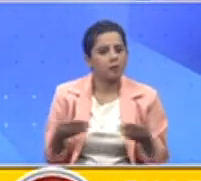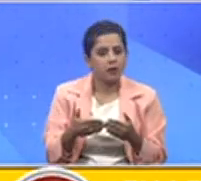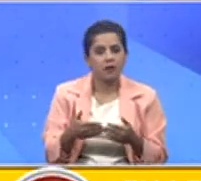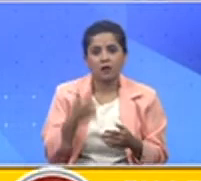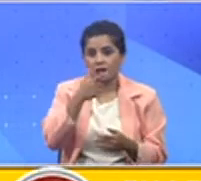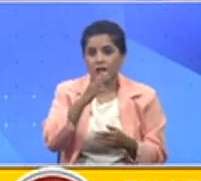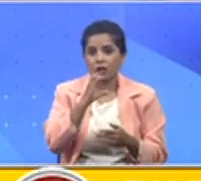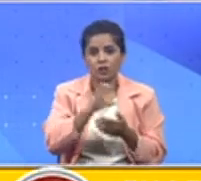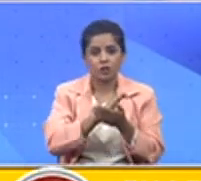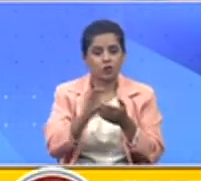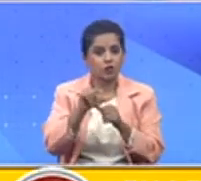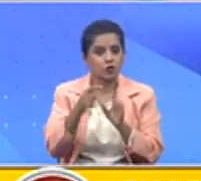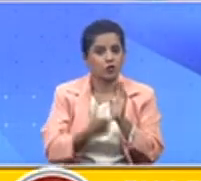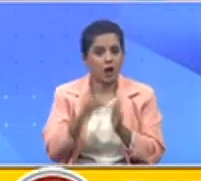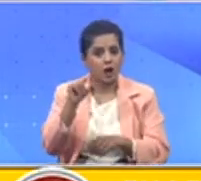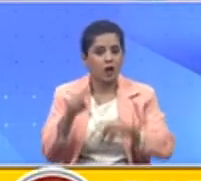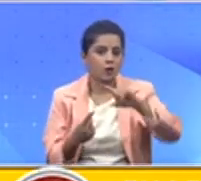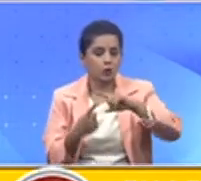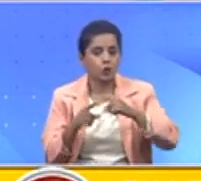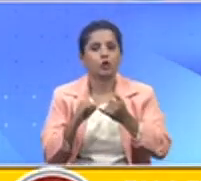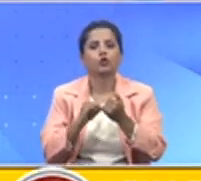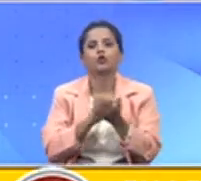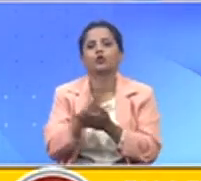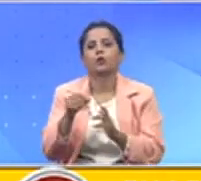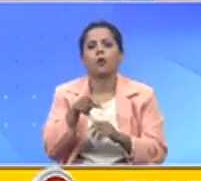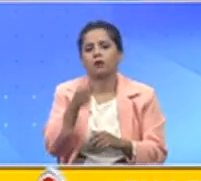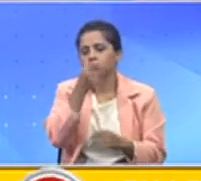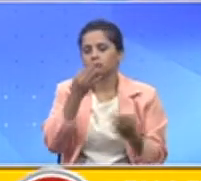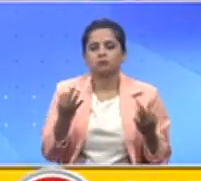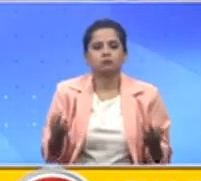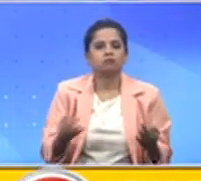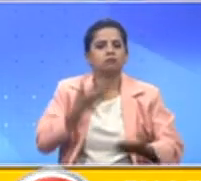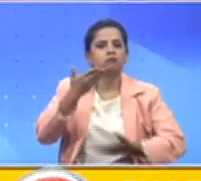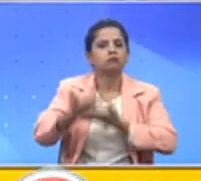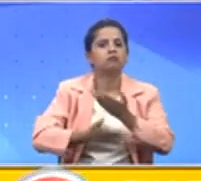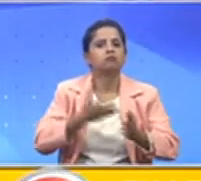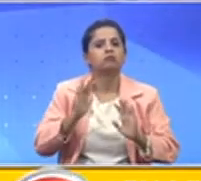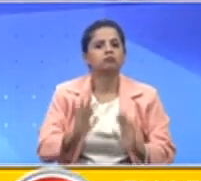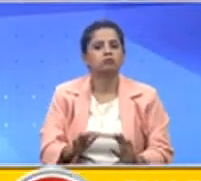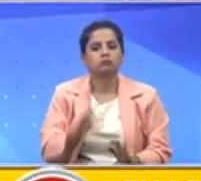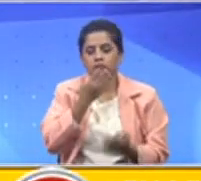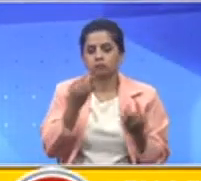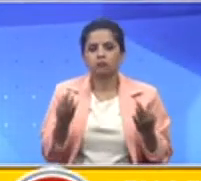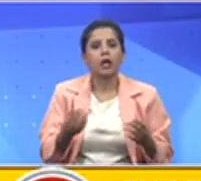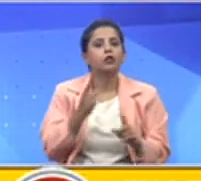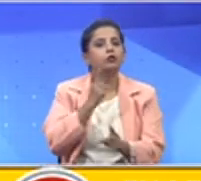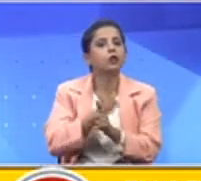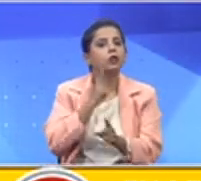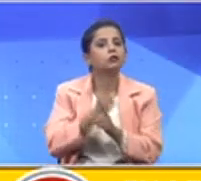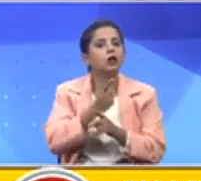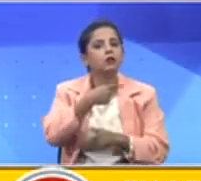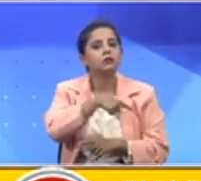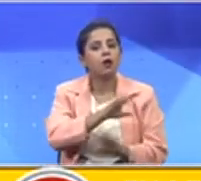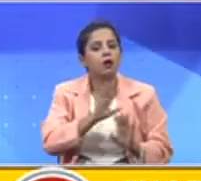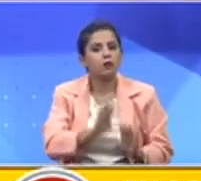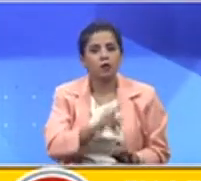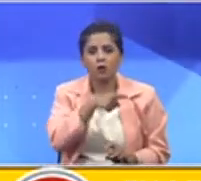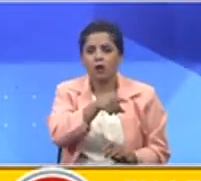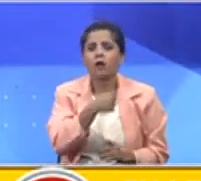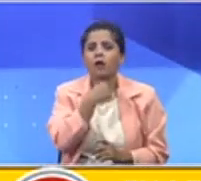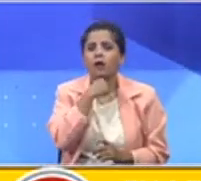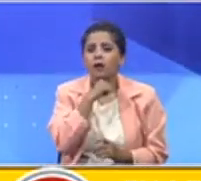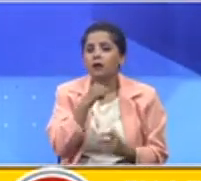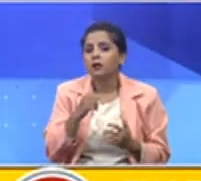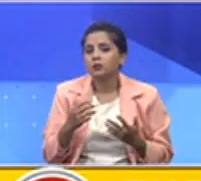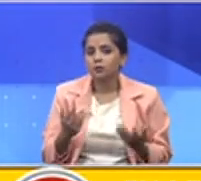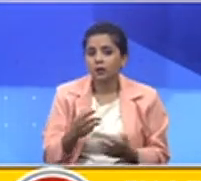सारलोट शोपा एक योगा प्रक्टिशनर है योगा टीचर है और उनकी उम्र